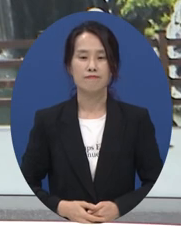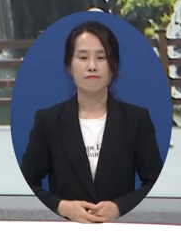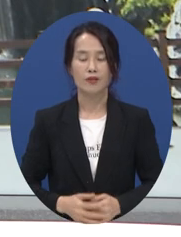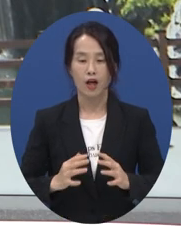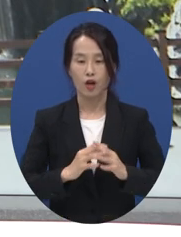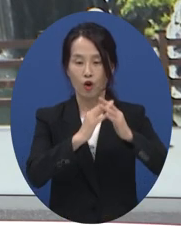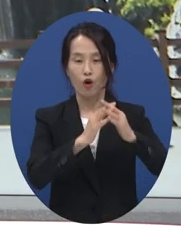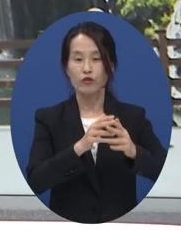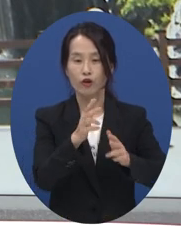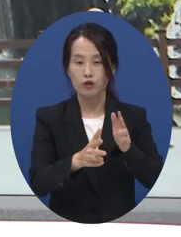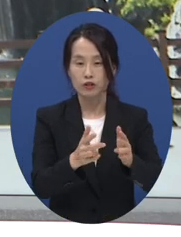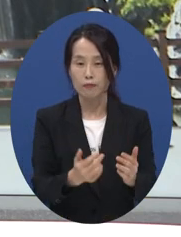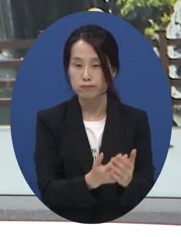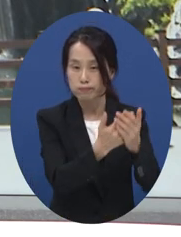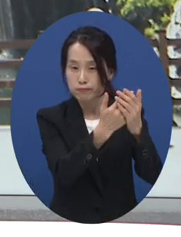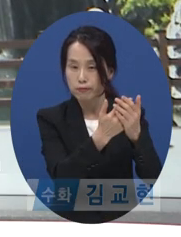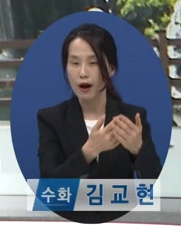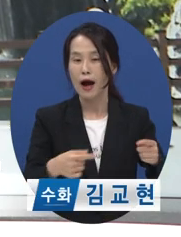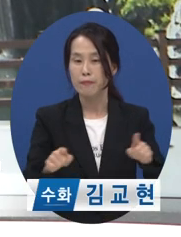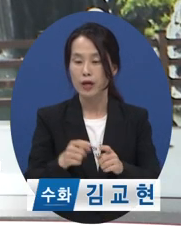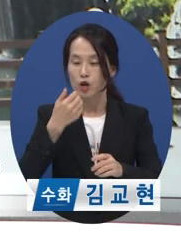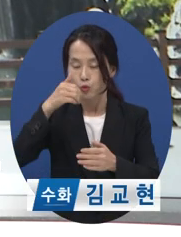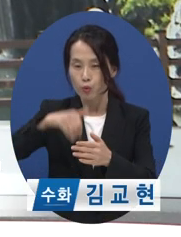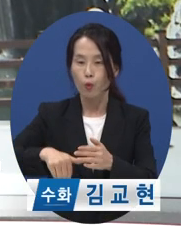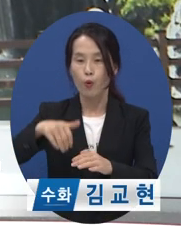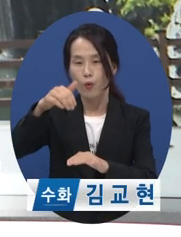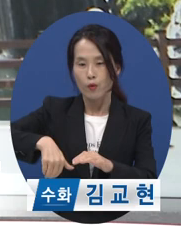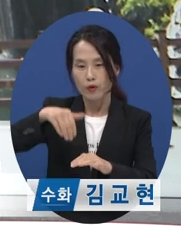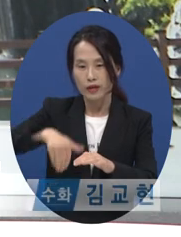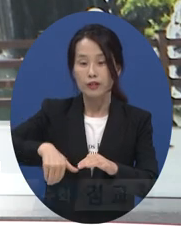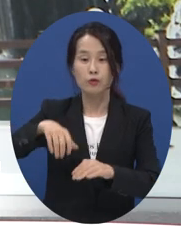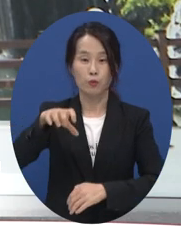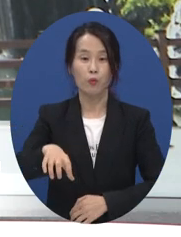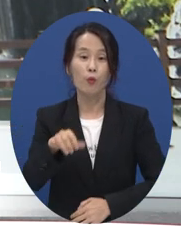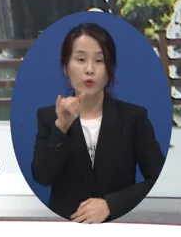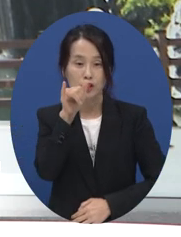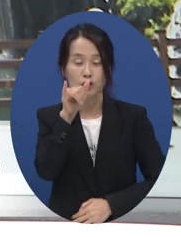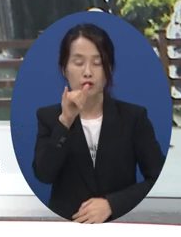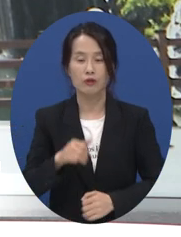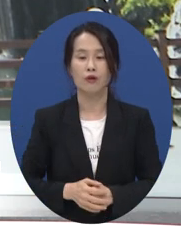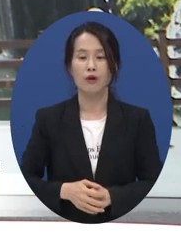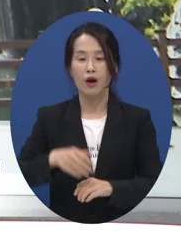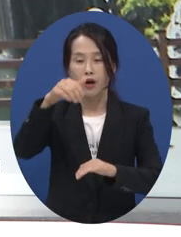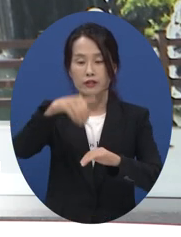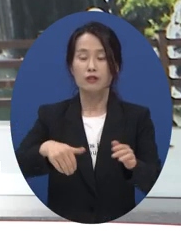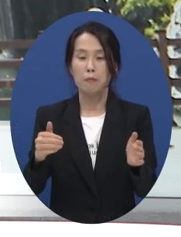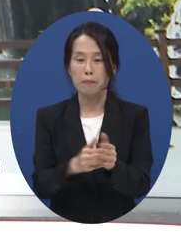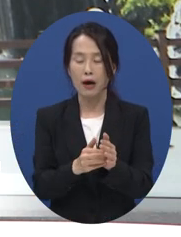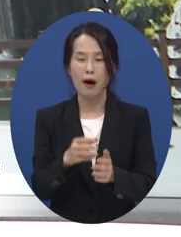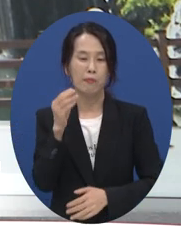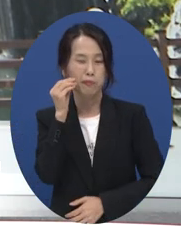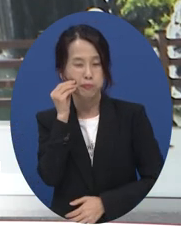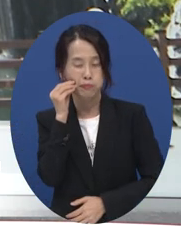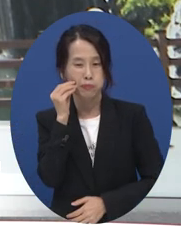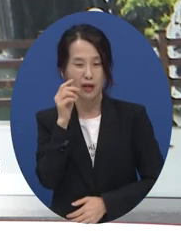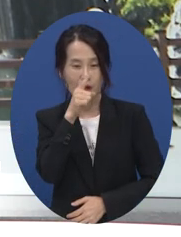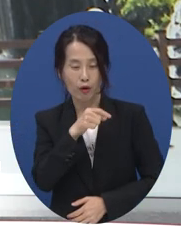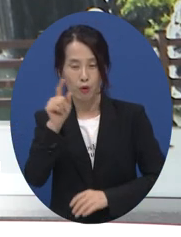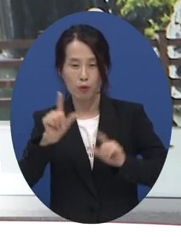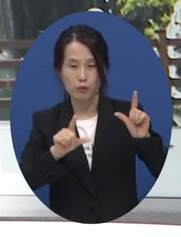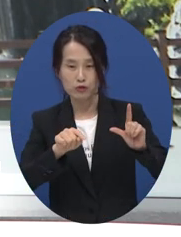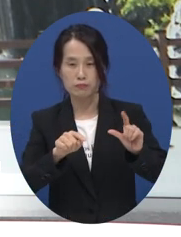건설 산업의 발달과 함께 돌을 캐는 채석장이 생겨났는데요. 채석이 끝나 흉물 취급을 받던 도내